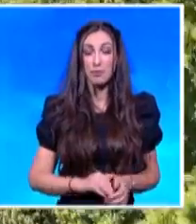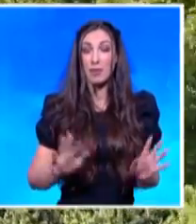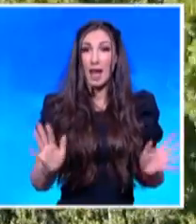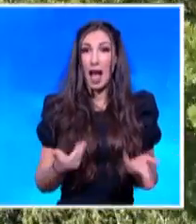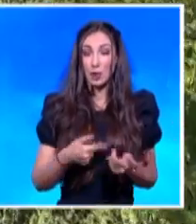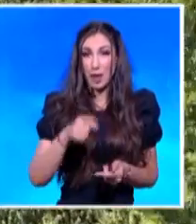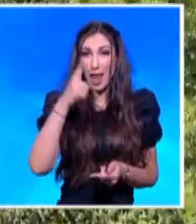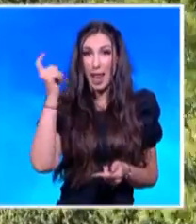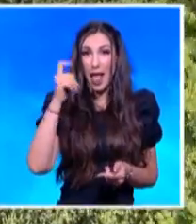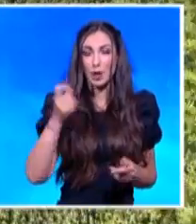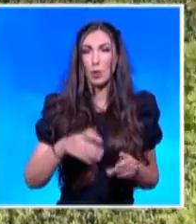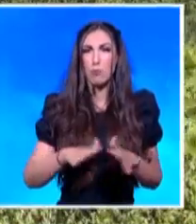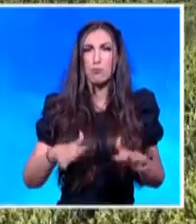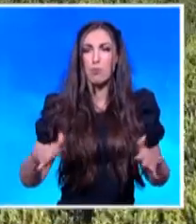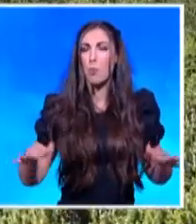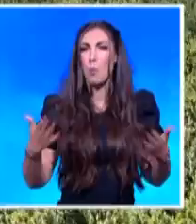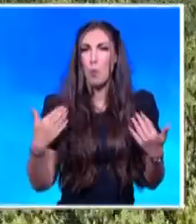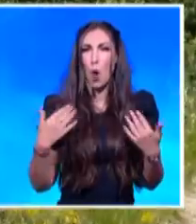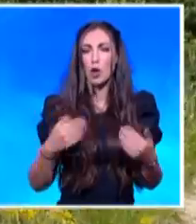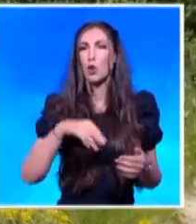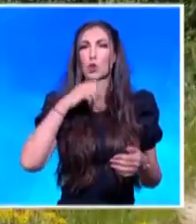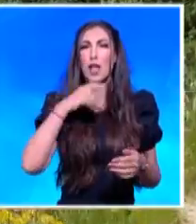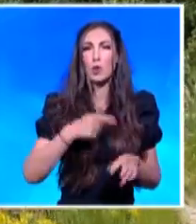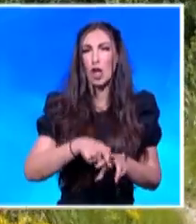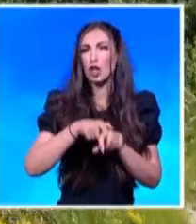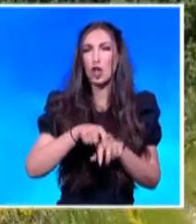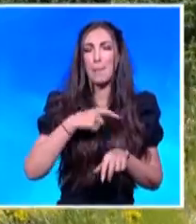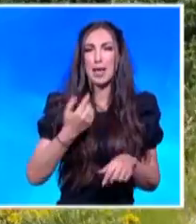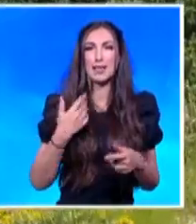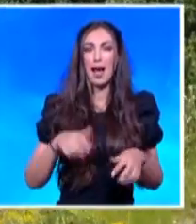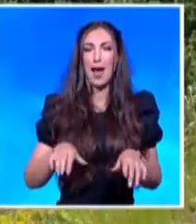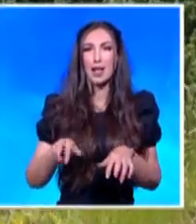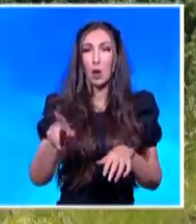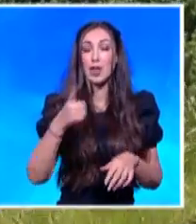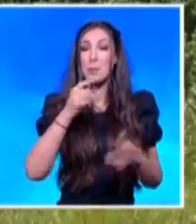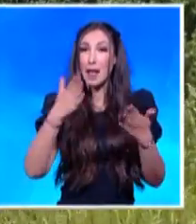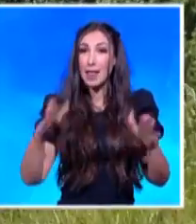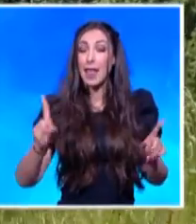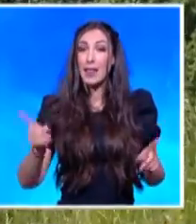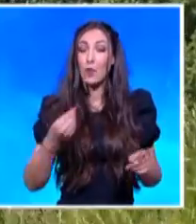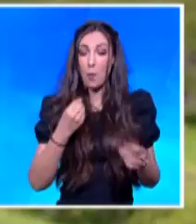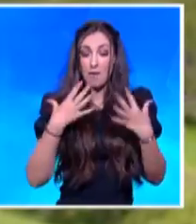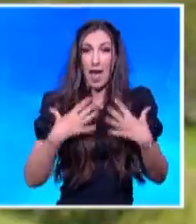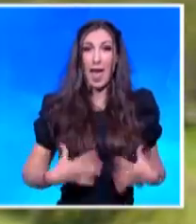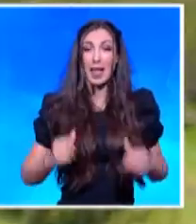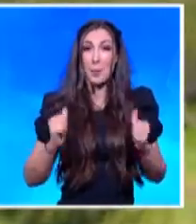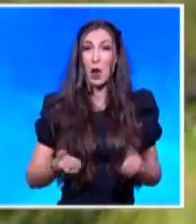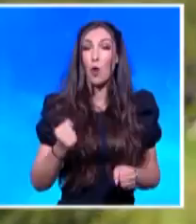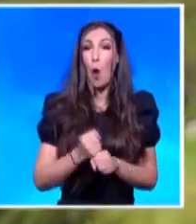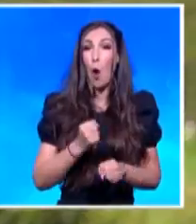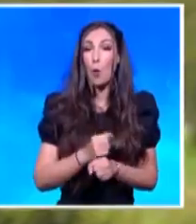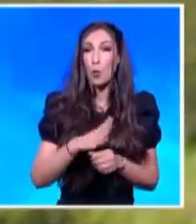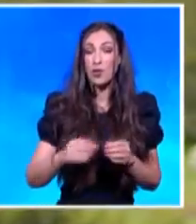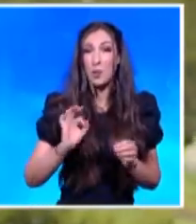през лятото на морето са ни достатъчни чифт джапанки за разходка из планините, е нужно да сме екипирани с подходящи обувки. В